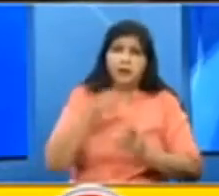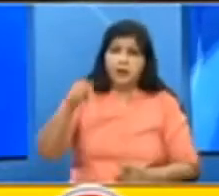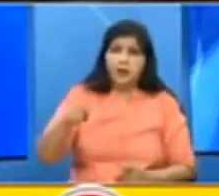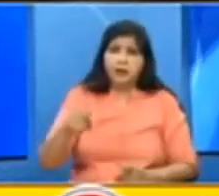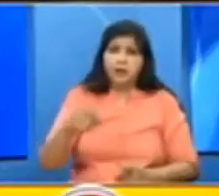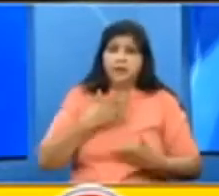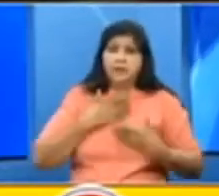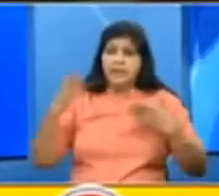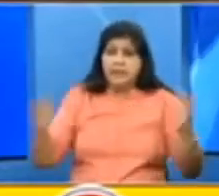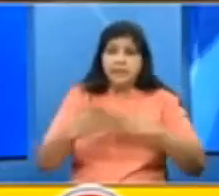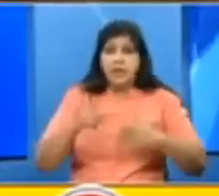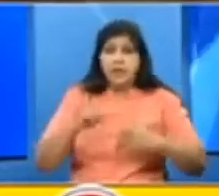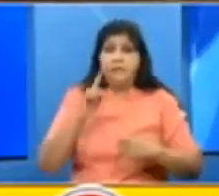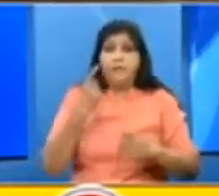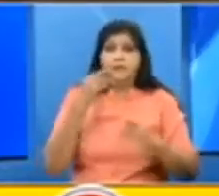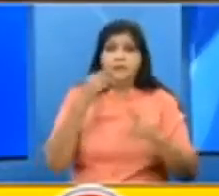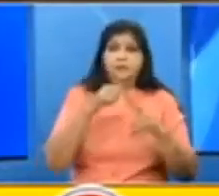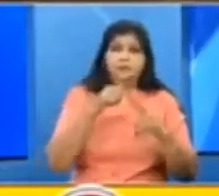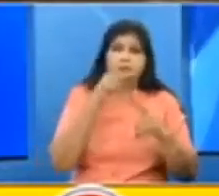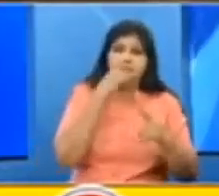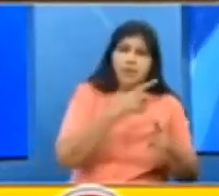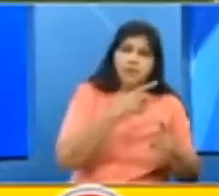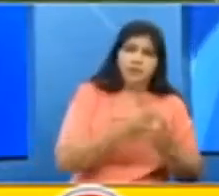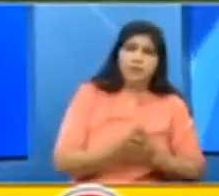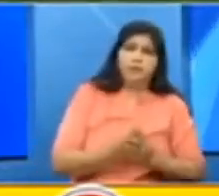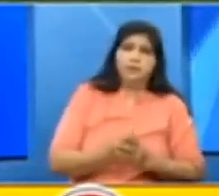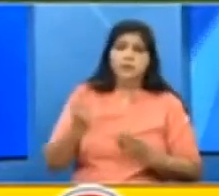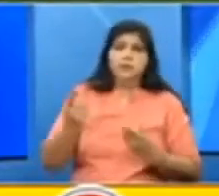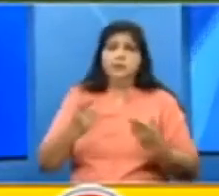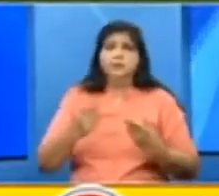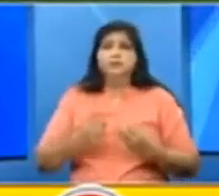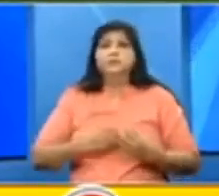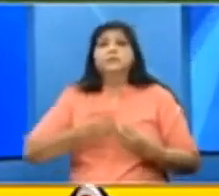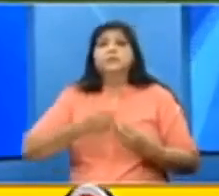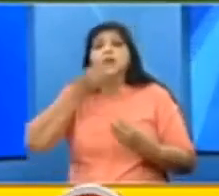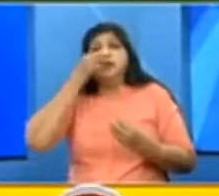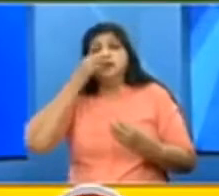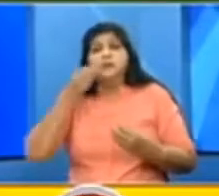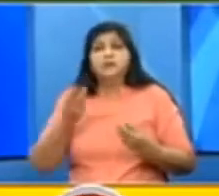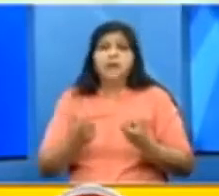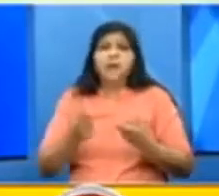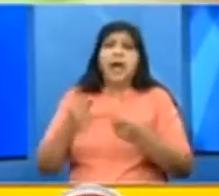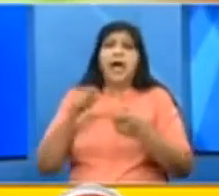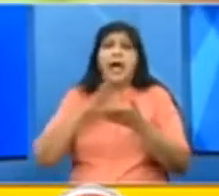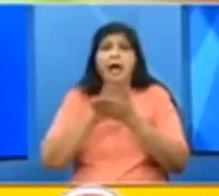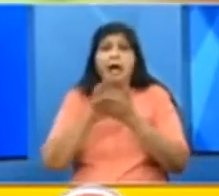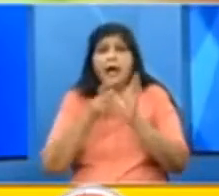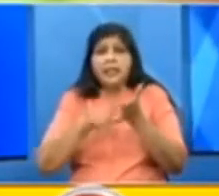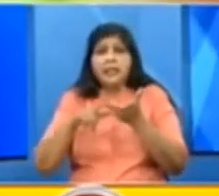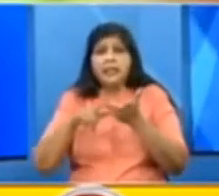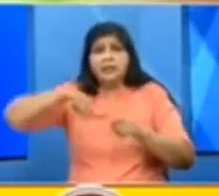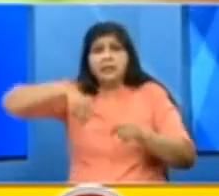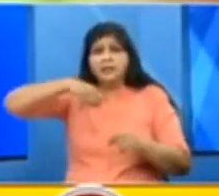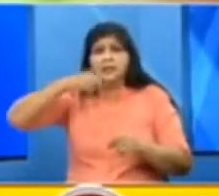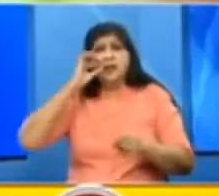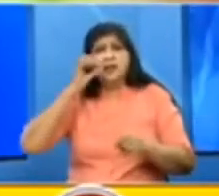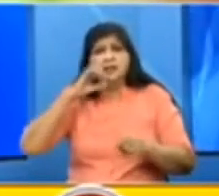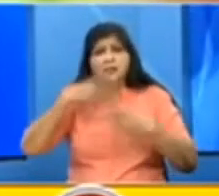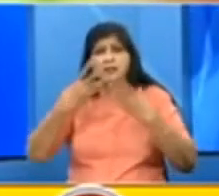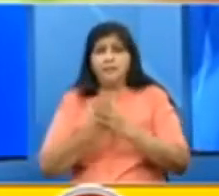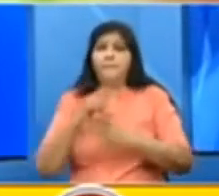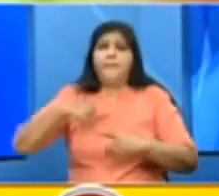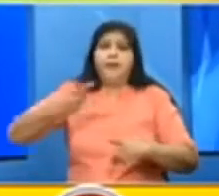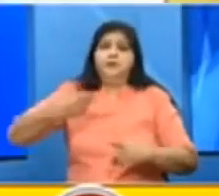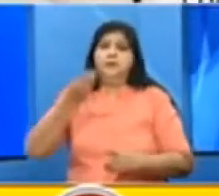साफ सफाई पर बहुत ज्यादा ध्यान दें। इम्यूनिटी बढ़ाने वाली चीजें, आयुर्वेदिक काढ़ा वगैरह लेते